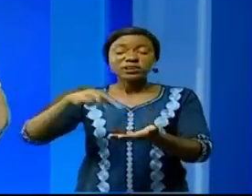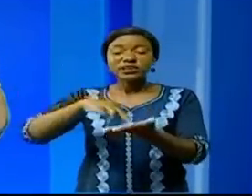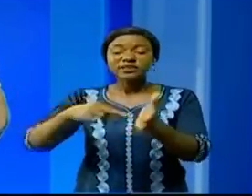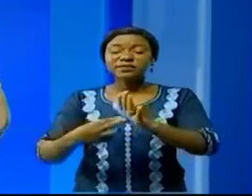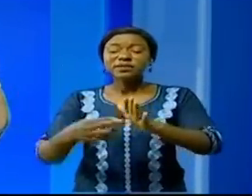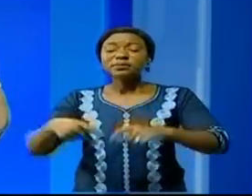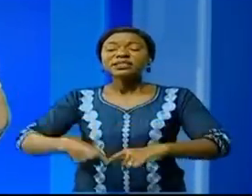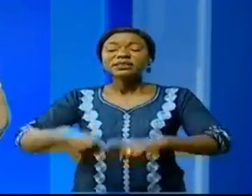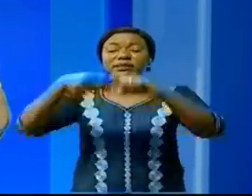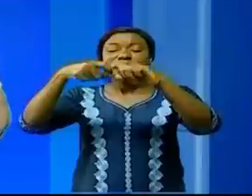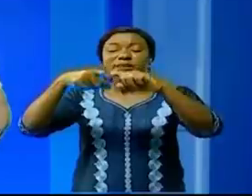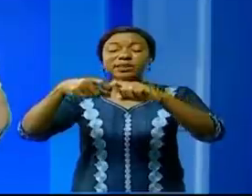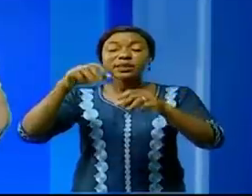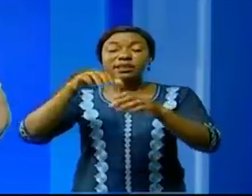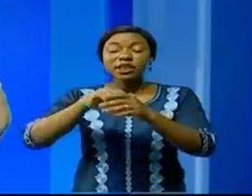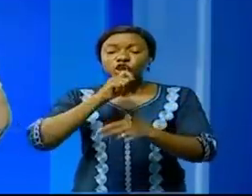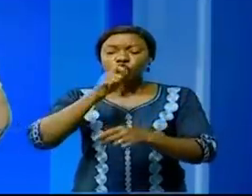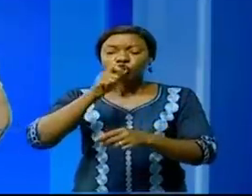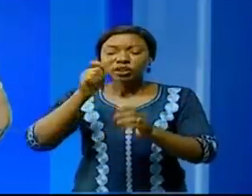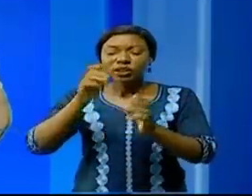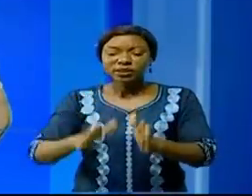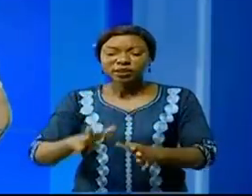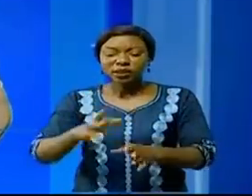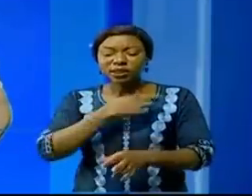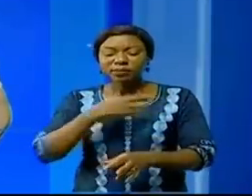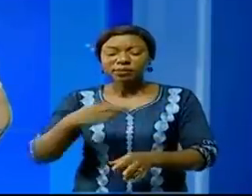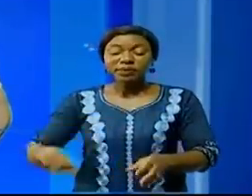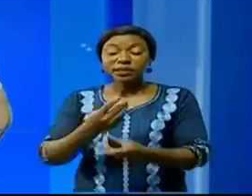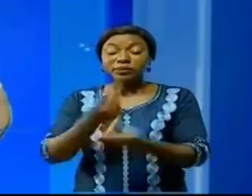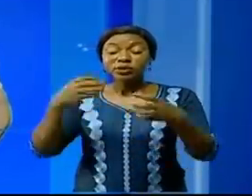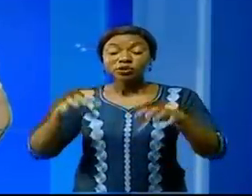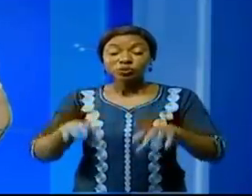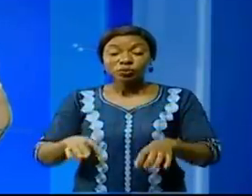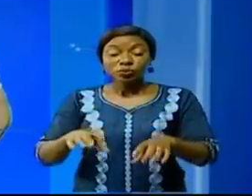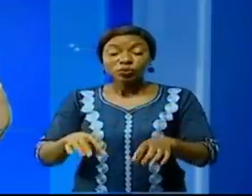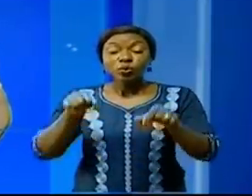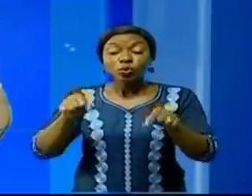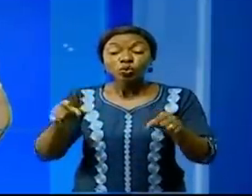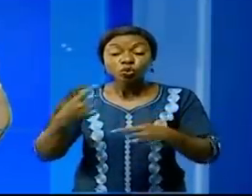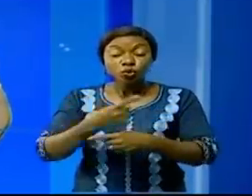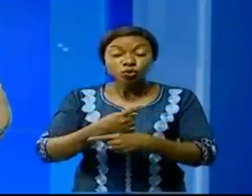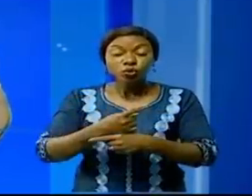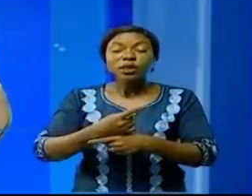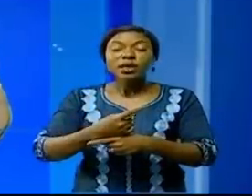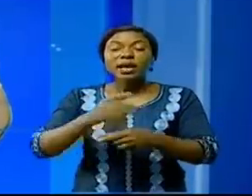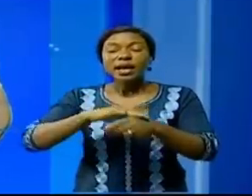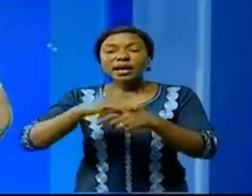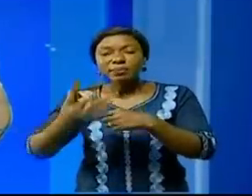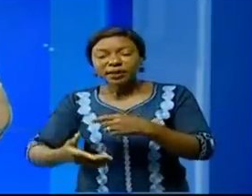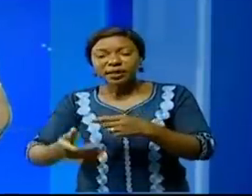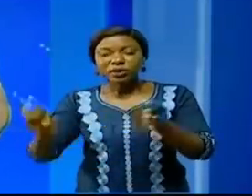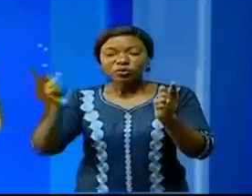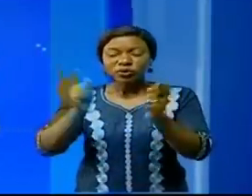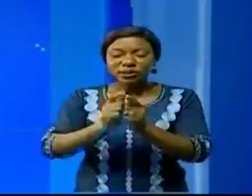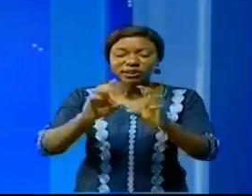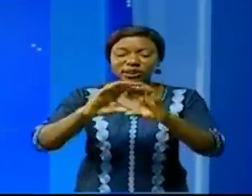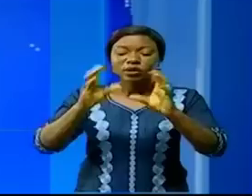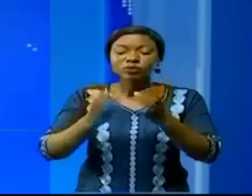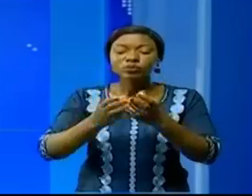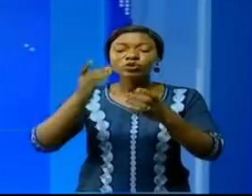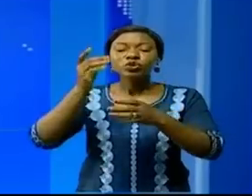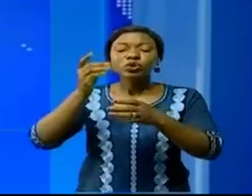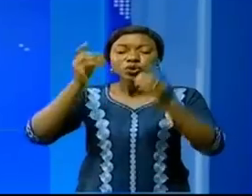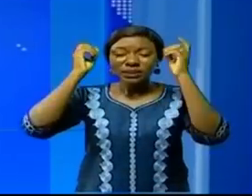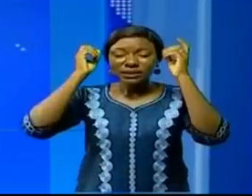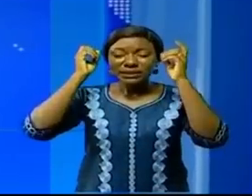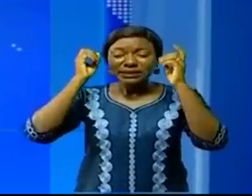du journalisme en République démocratique du Congo. Le verdict est tombé aujourd'hui après l'audience de la commission disciplinaire